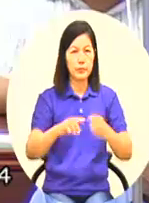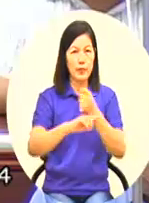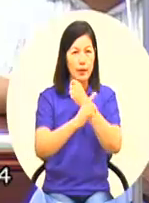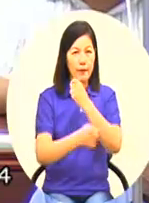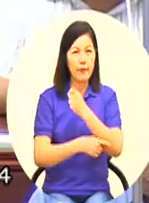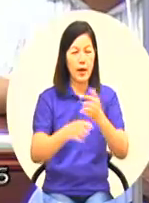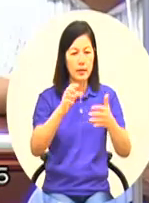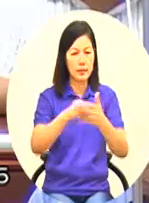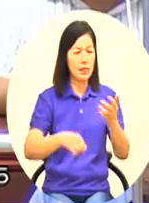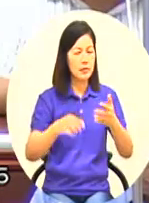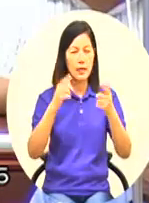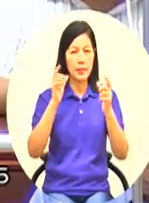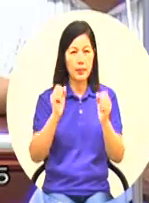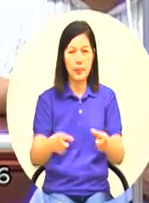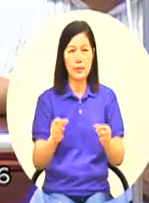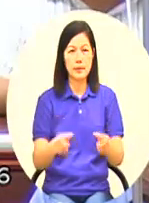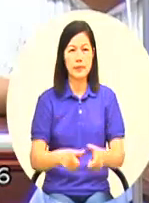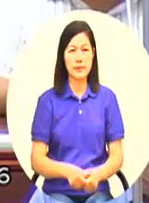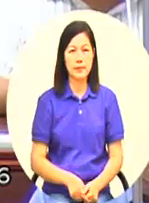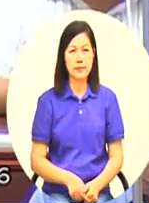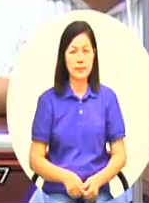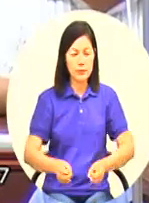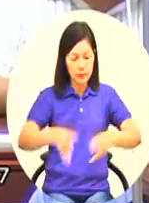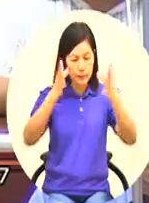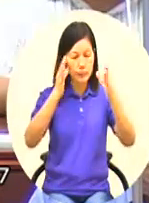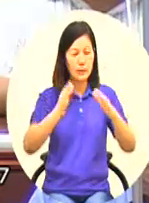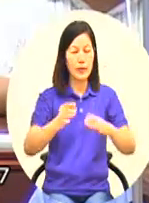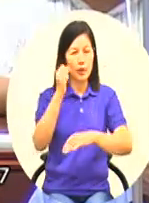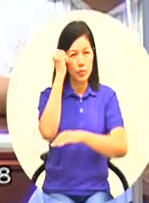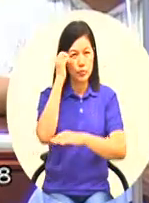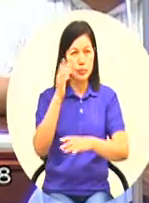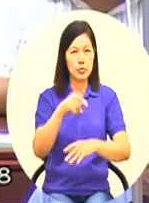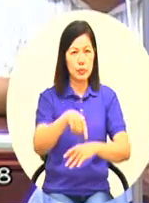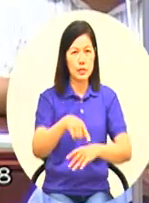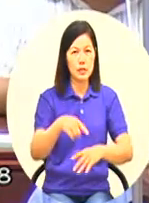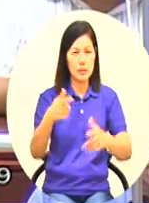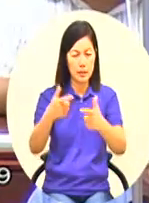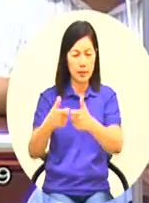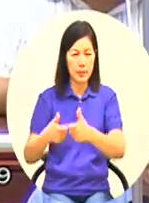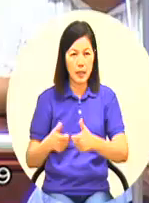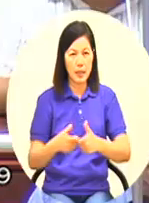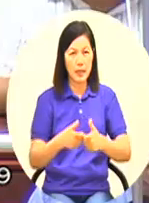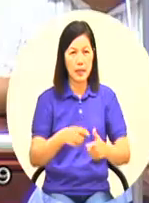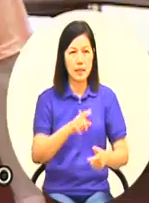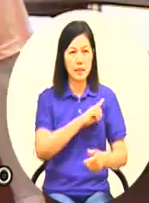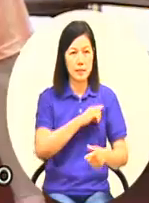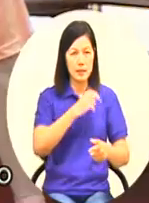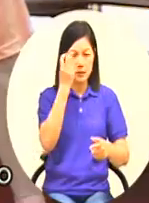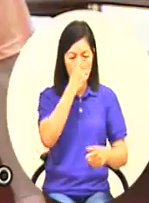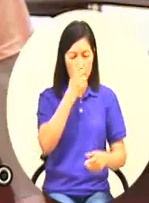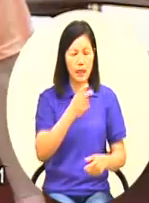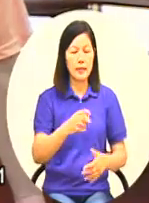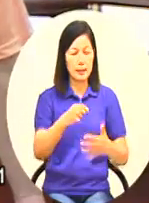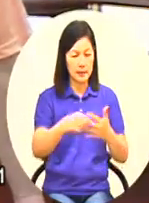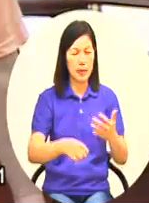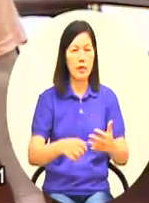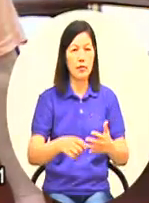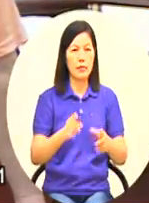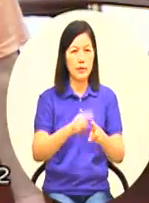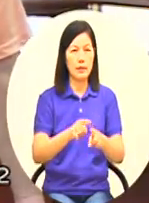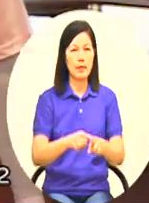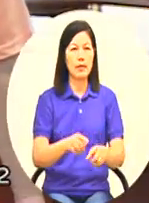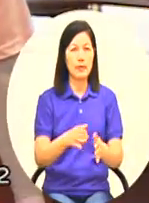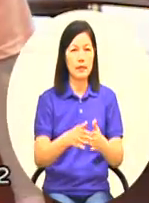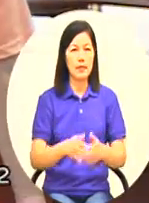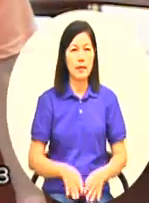款尔。好，都市计划区的住宅用地适用我们的自治条例。 你现在住宅区对不对？哈、